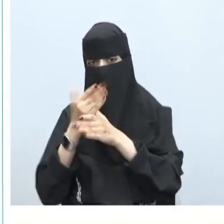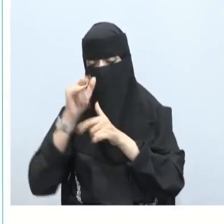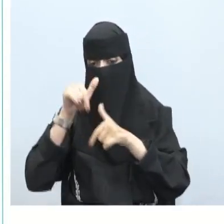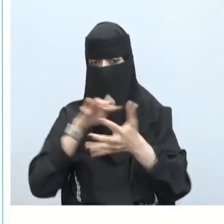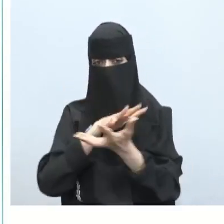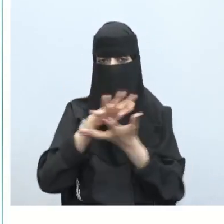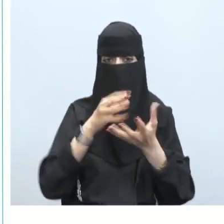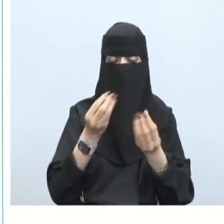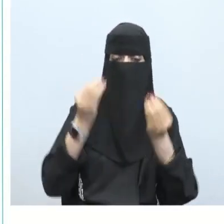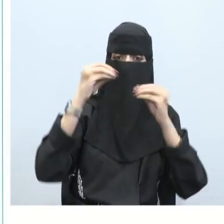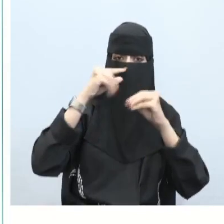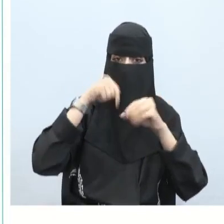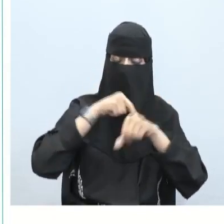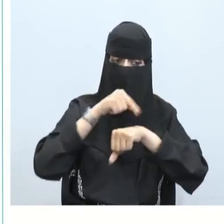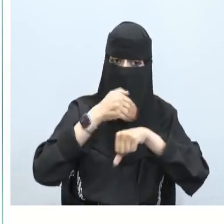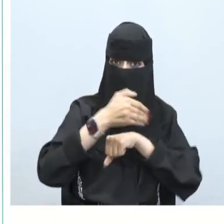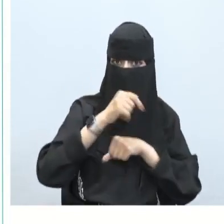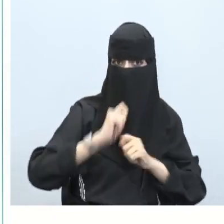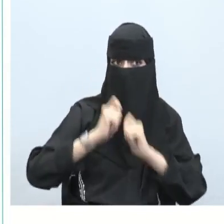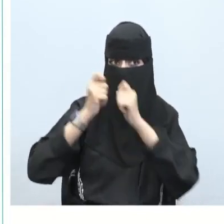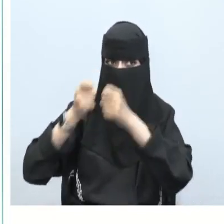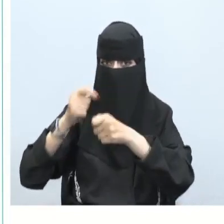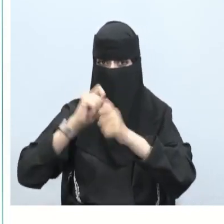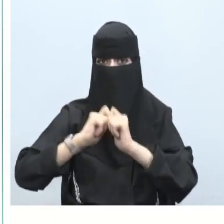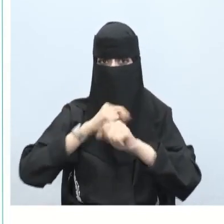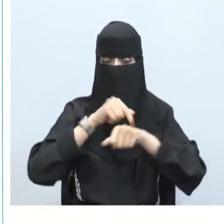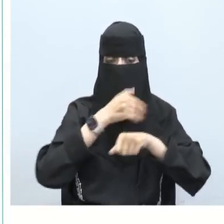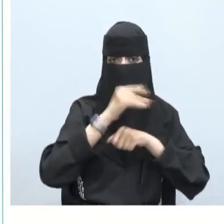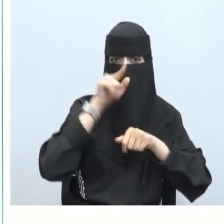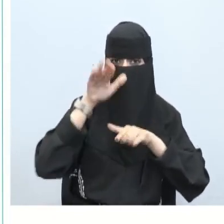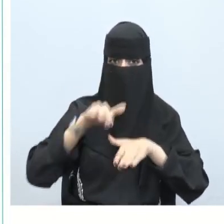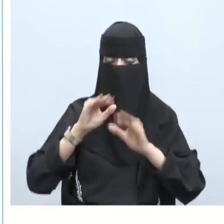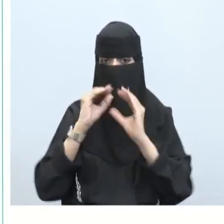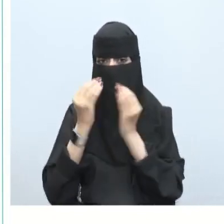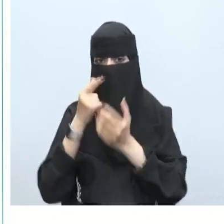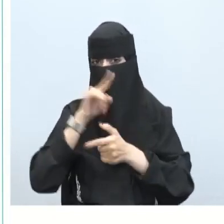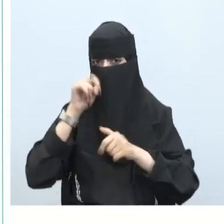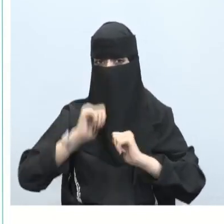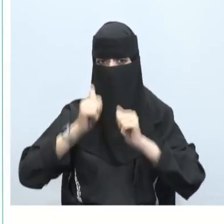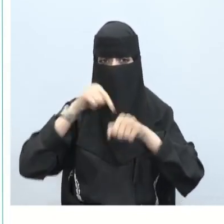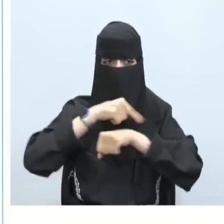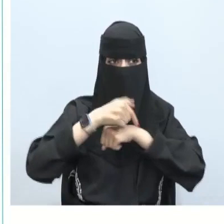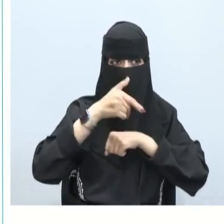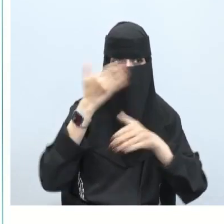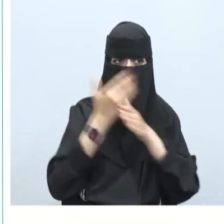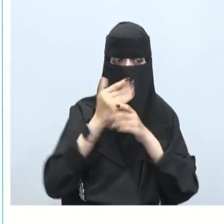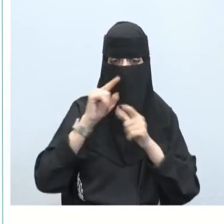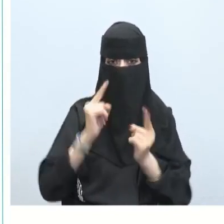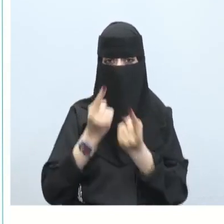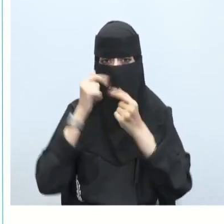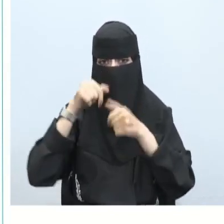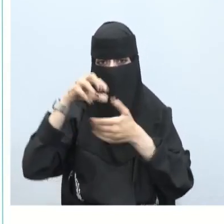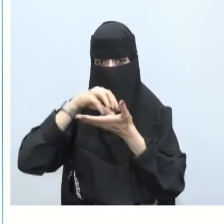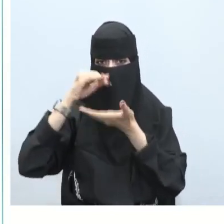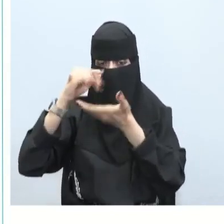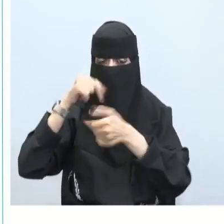بمشاكل اضافيه لتاخر المنتج تاخر التسليم هنالك منتجات لا يمكن تتاخر بسبب طبيع المنتج